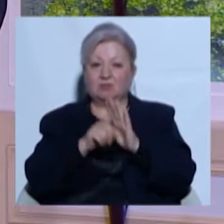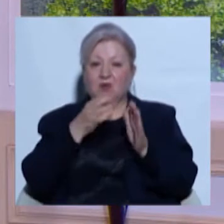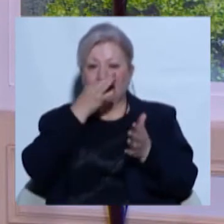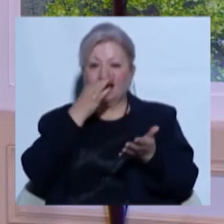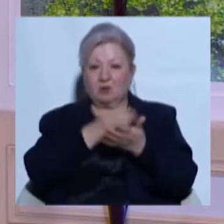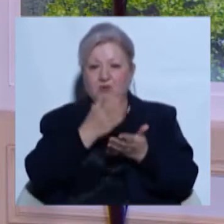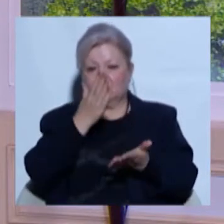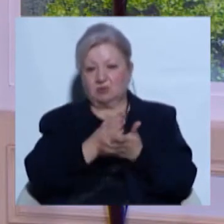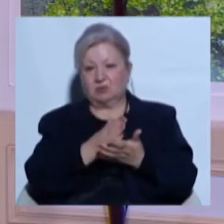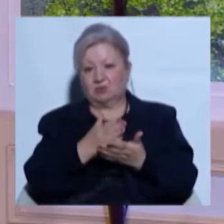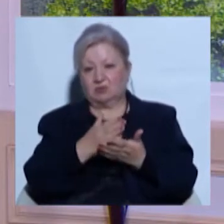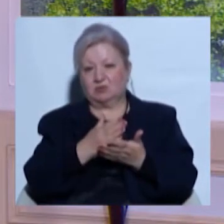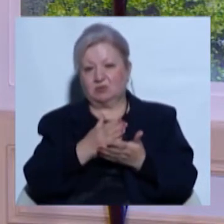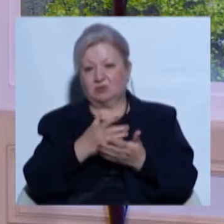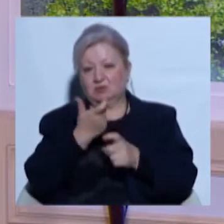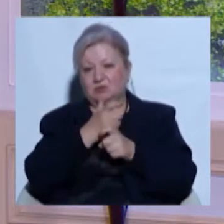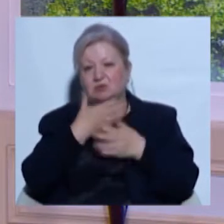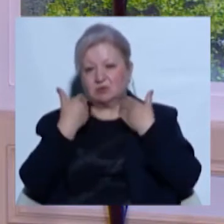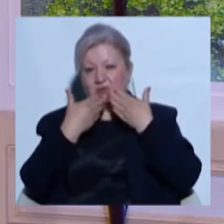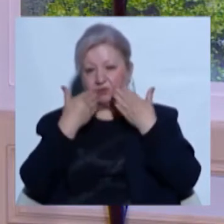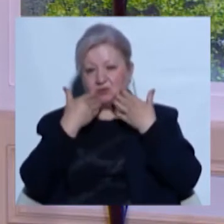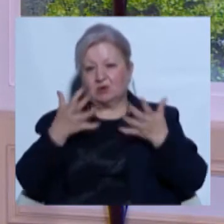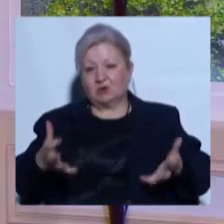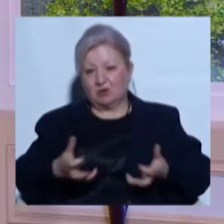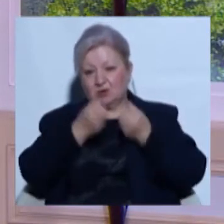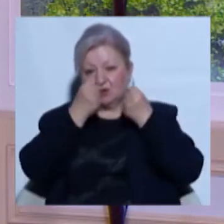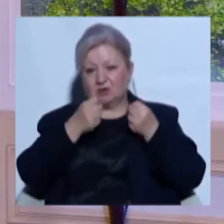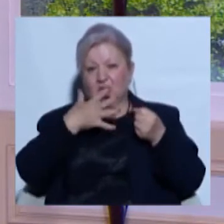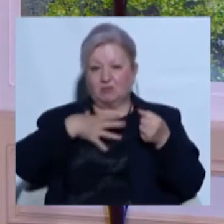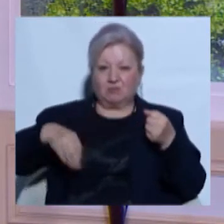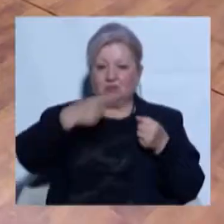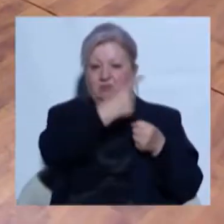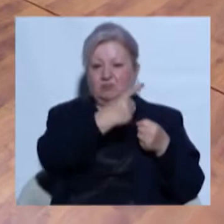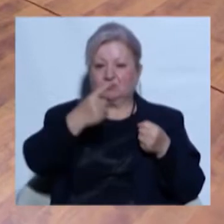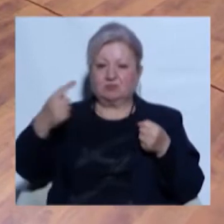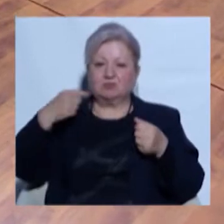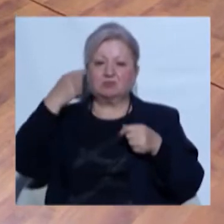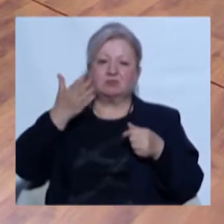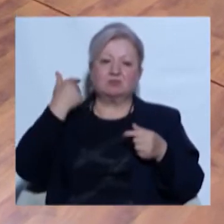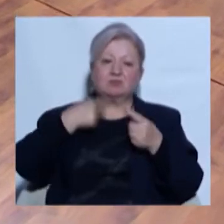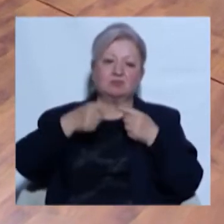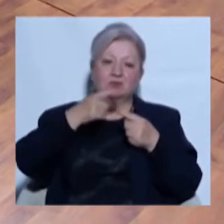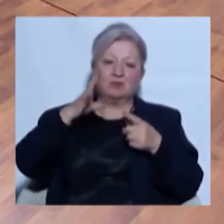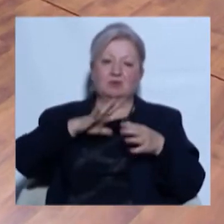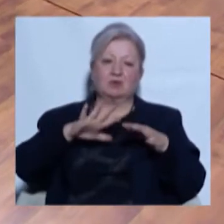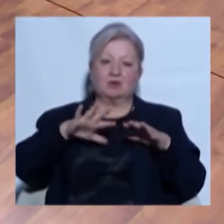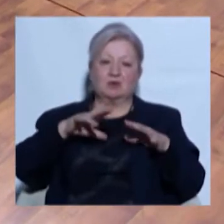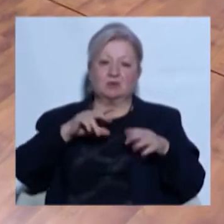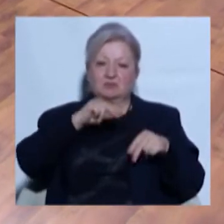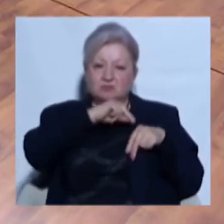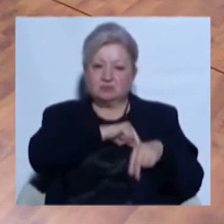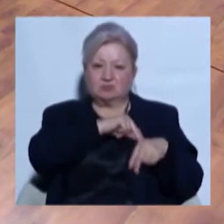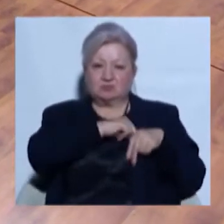ძალზე მარტივი. გადაგვარჩინა თითოული ყველა თქვენგანის წინაპრის დაუღალავმა შრომამ და